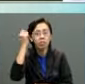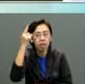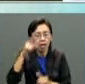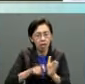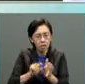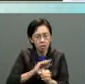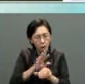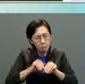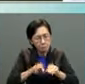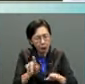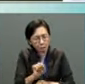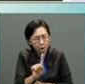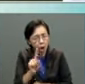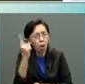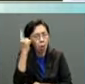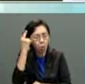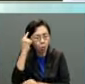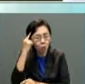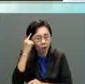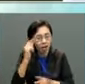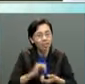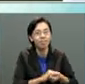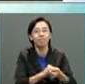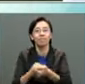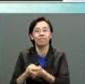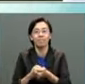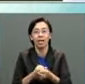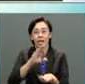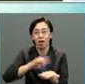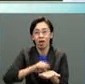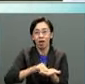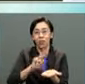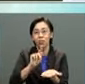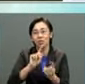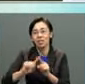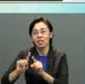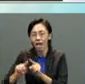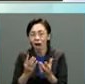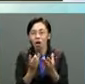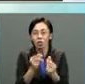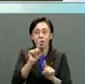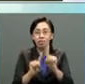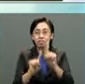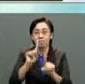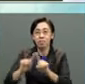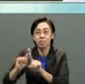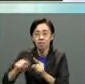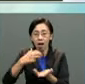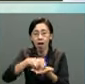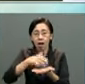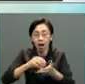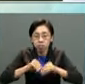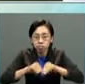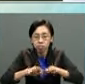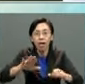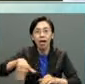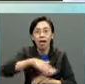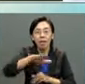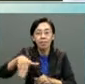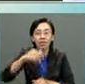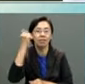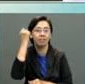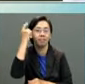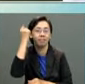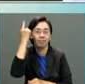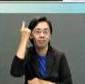ณ์ต่างๆเหล่านี้ร่วมกันชุดข้อมูลตัวเลขต่างๆที่เกิดขึ้นมาก็ทำให้พวกเราได้เข้าใจสถานการณ์นี้ร่วมกัน